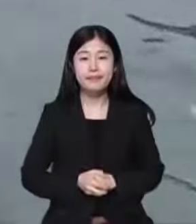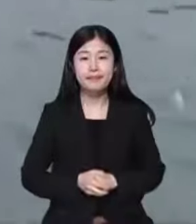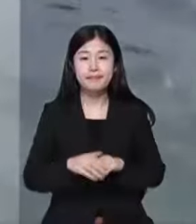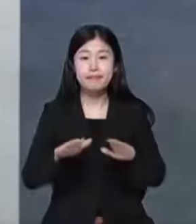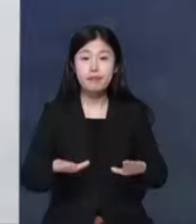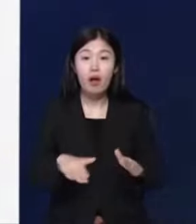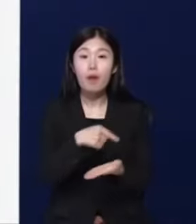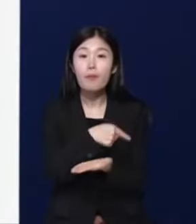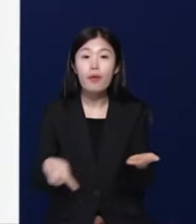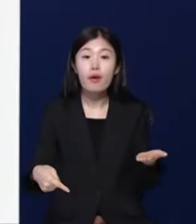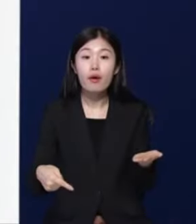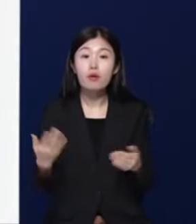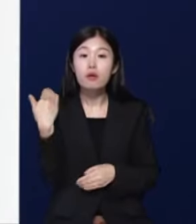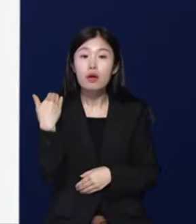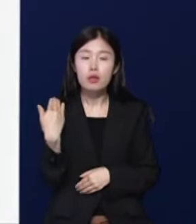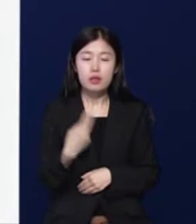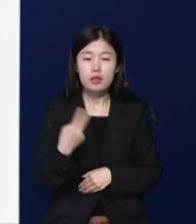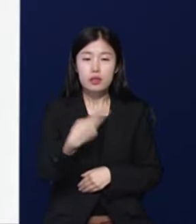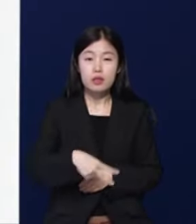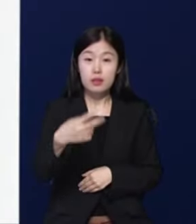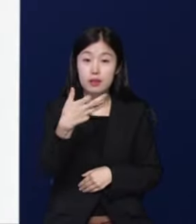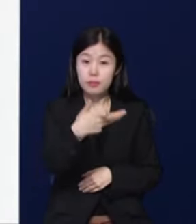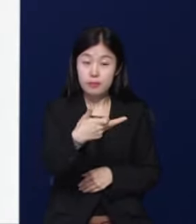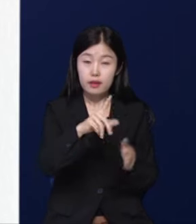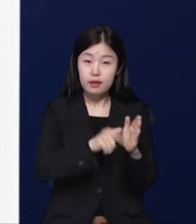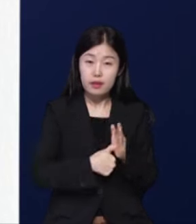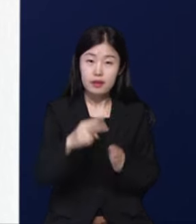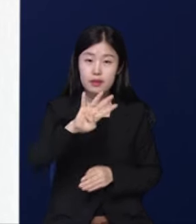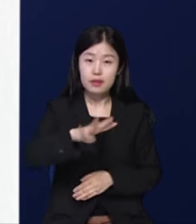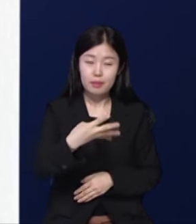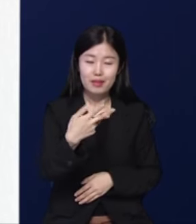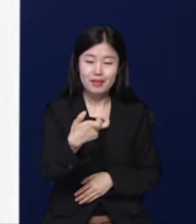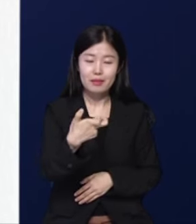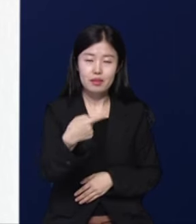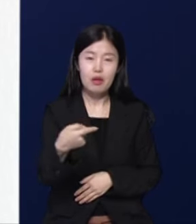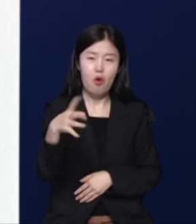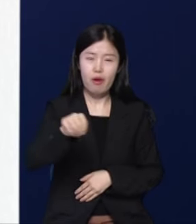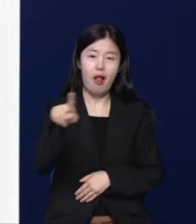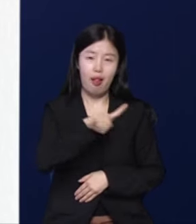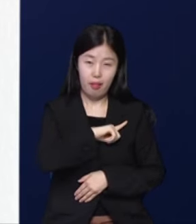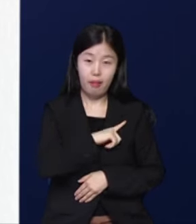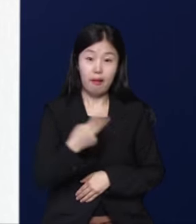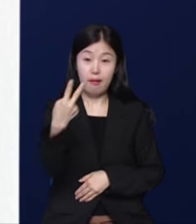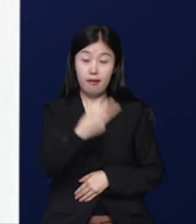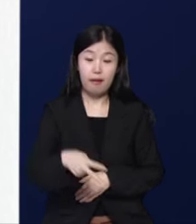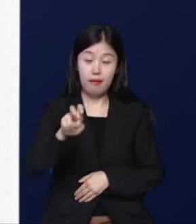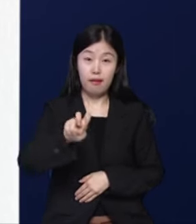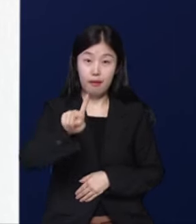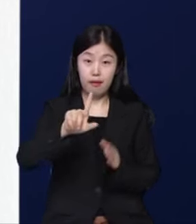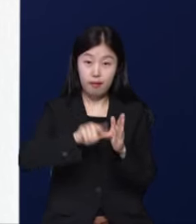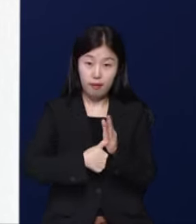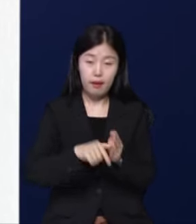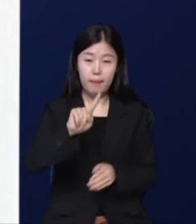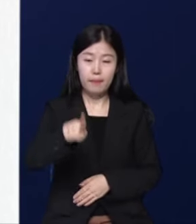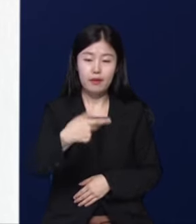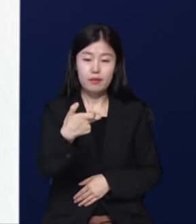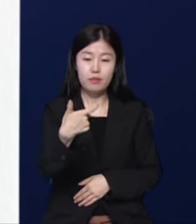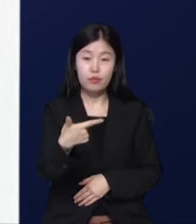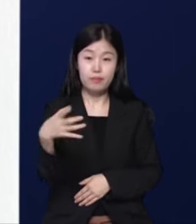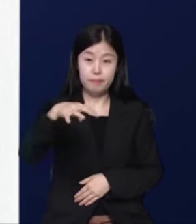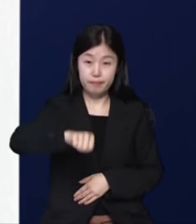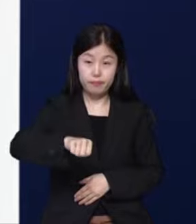어패류 피해는 지난 2018년 471억 원으로 가장 컸으며 지난 2021년에 176억